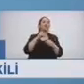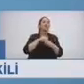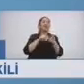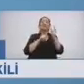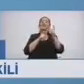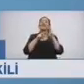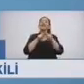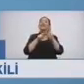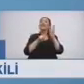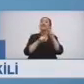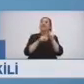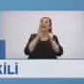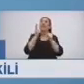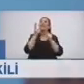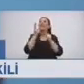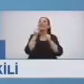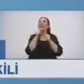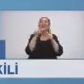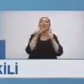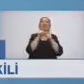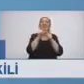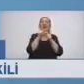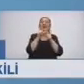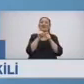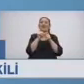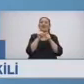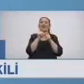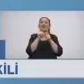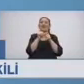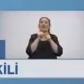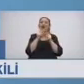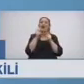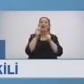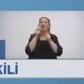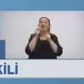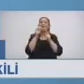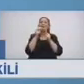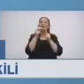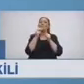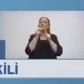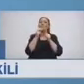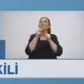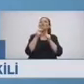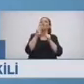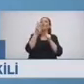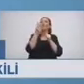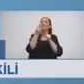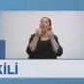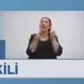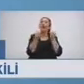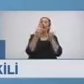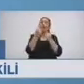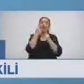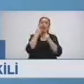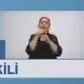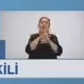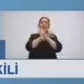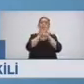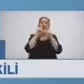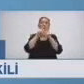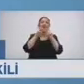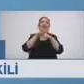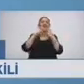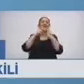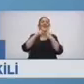İSKİ'nin finans yok demeden, para yok demeden finans kaynaklarını yaratıp bütün derelerin